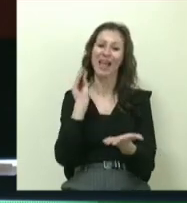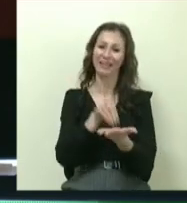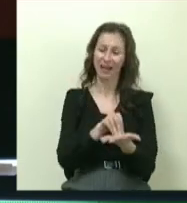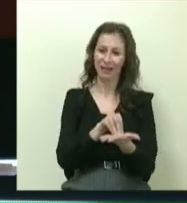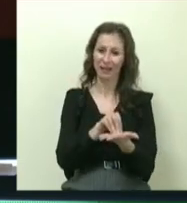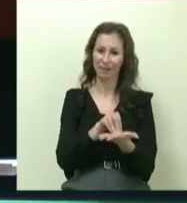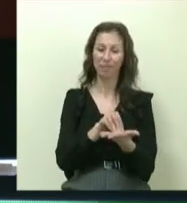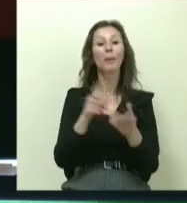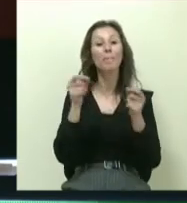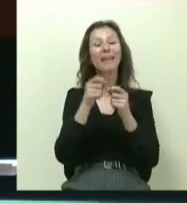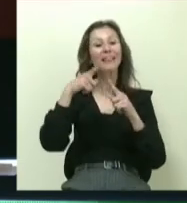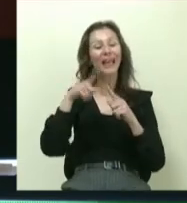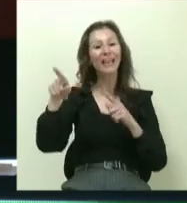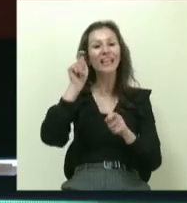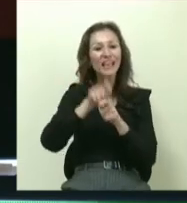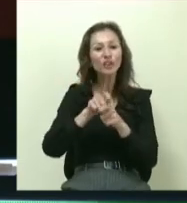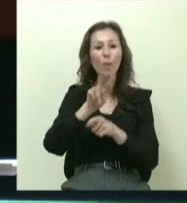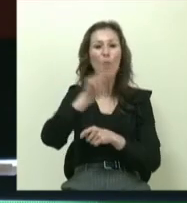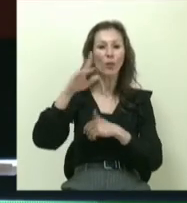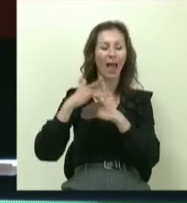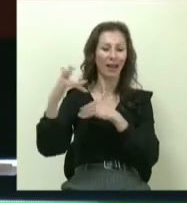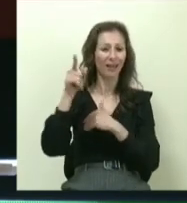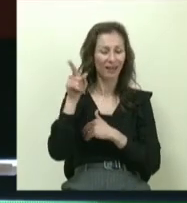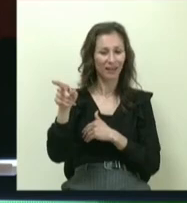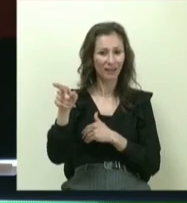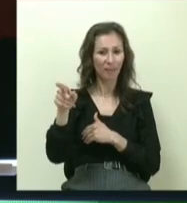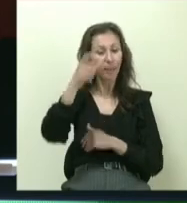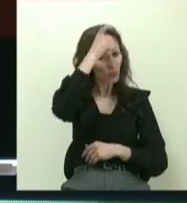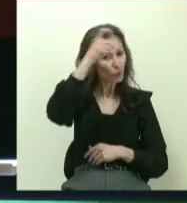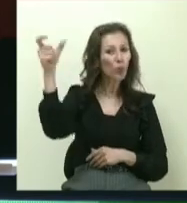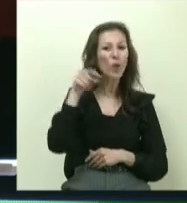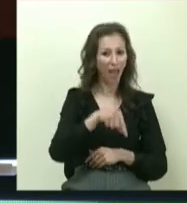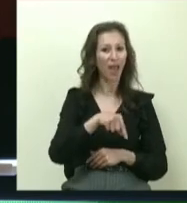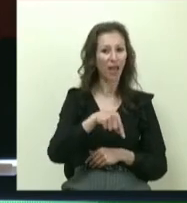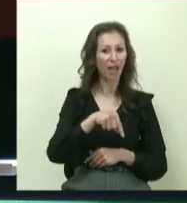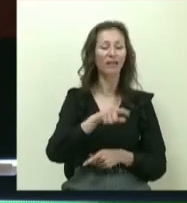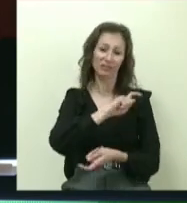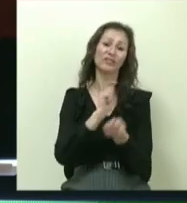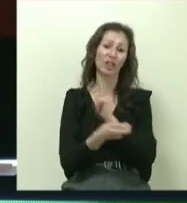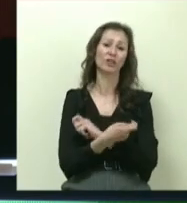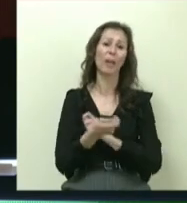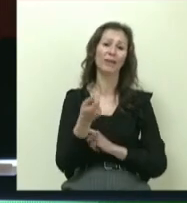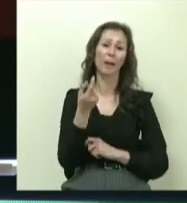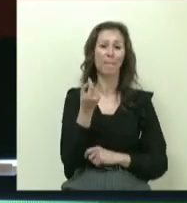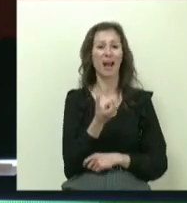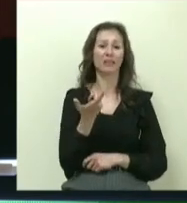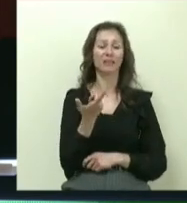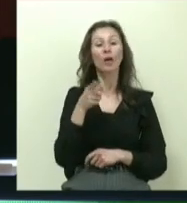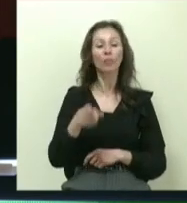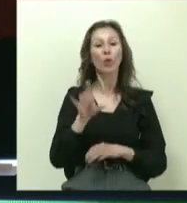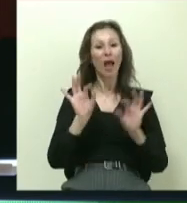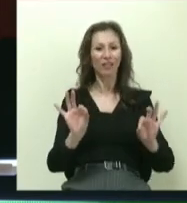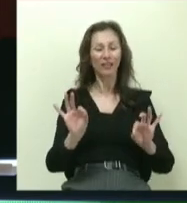Big Tekin iş modellerini Türkiye Türkiye ile değiştirebilir bir miktar Böylece bu